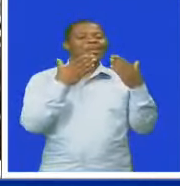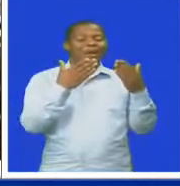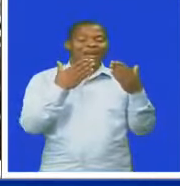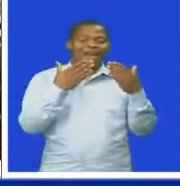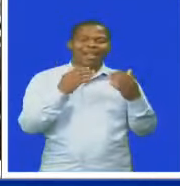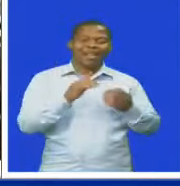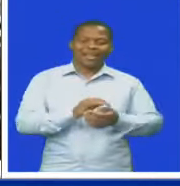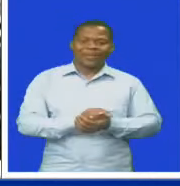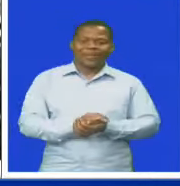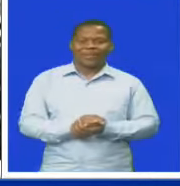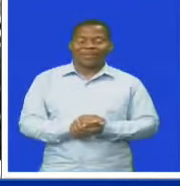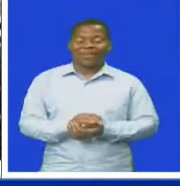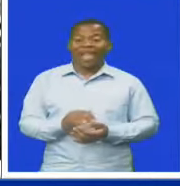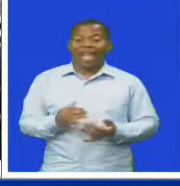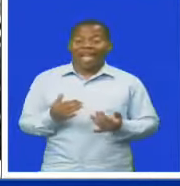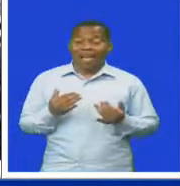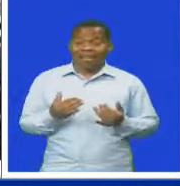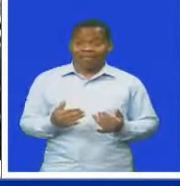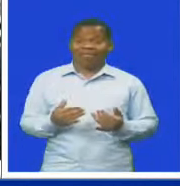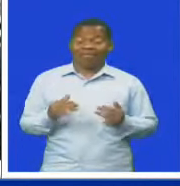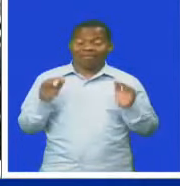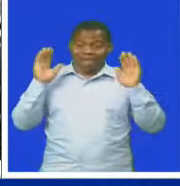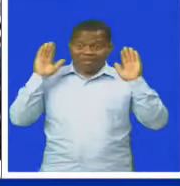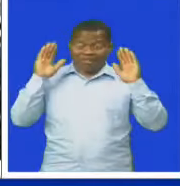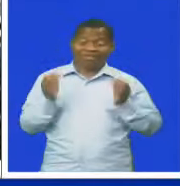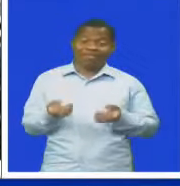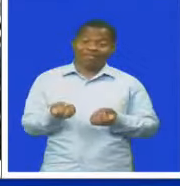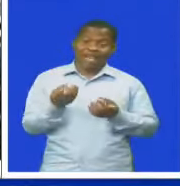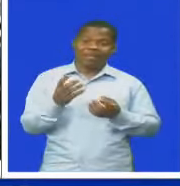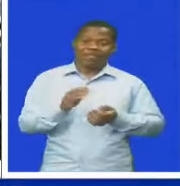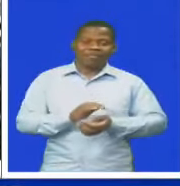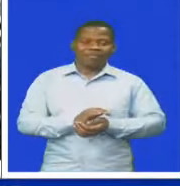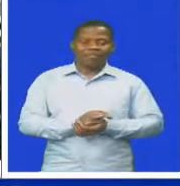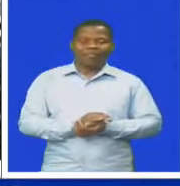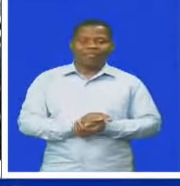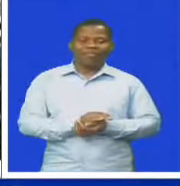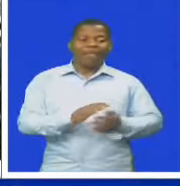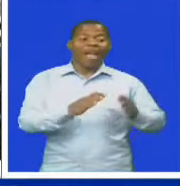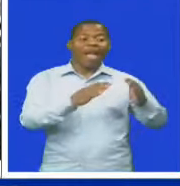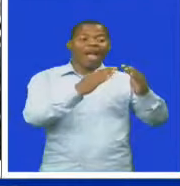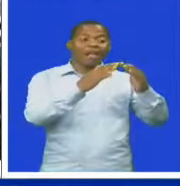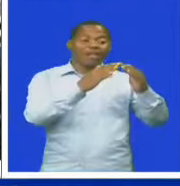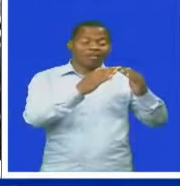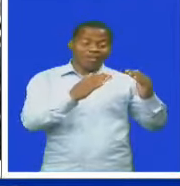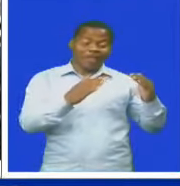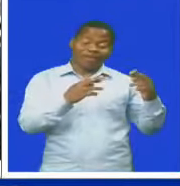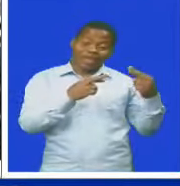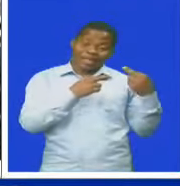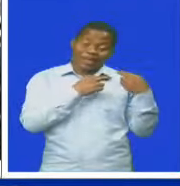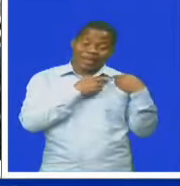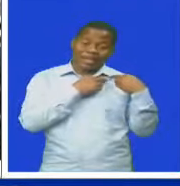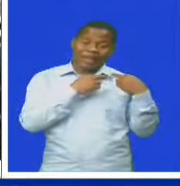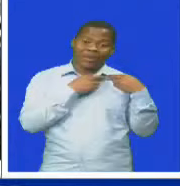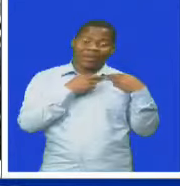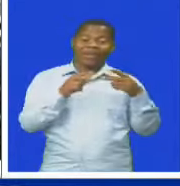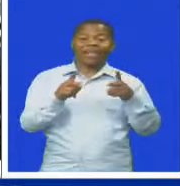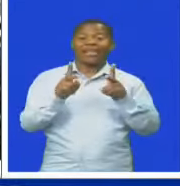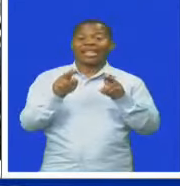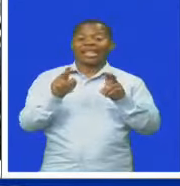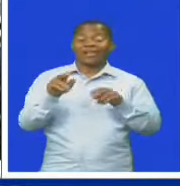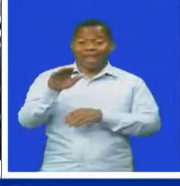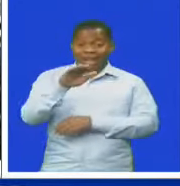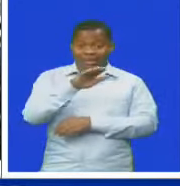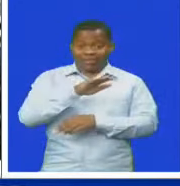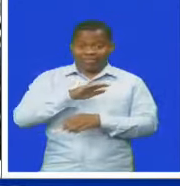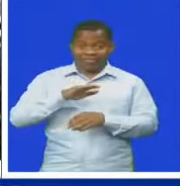Maswati lamahla singene kuto Tindzaba litiko letemcebo waphansi nemandla lihlangene nelikomiti lelibuke kusebenta kwalelitiko